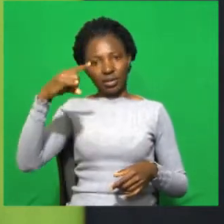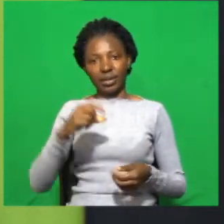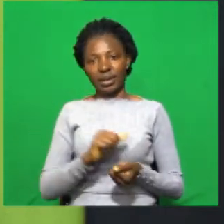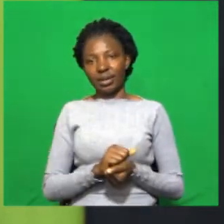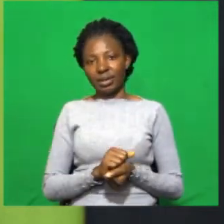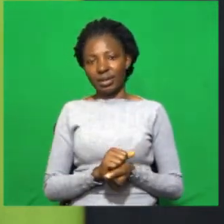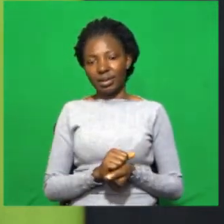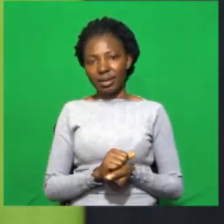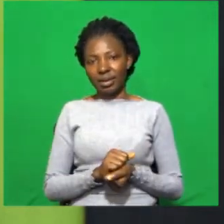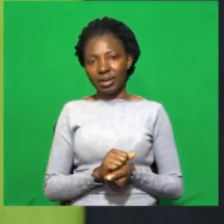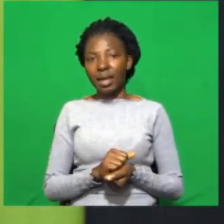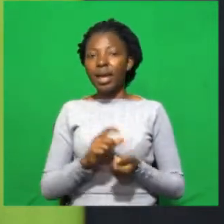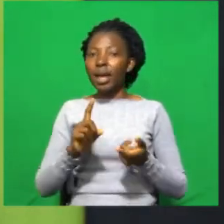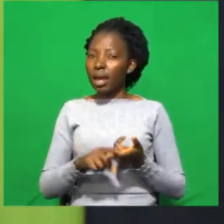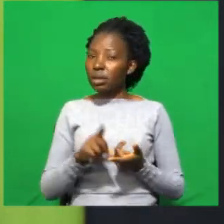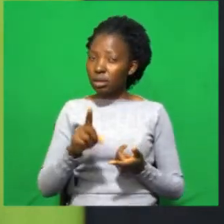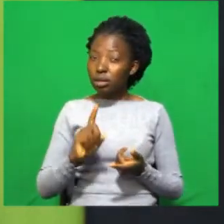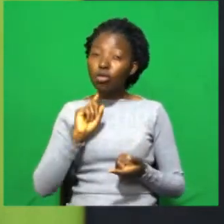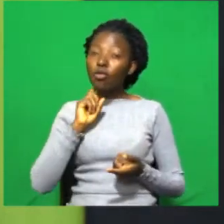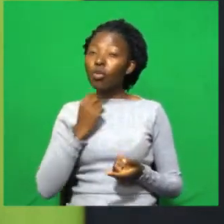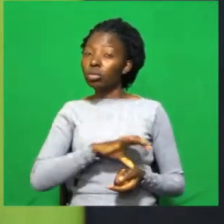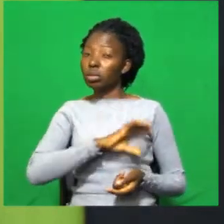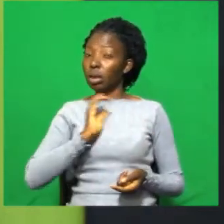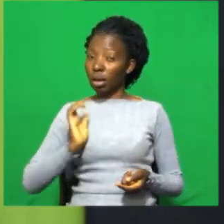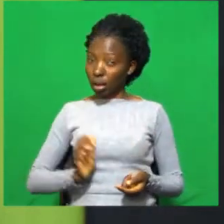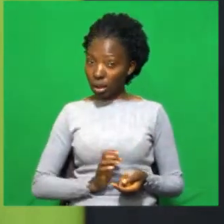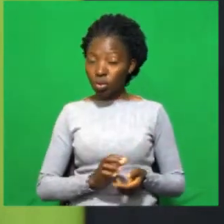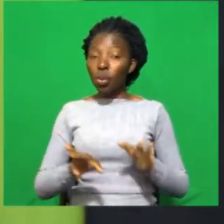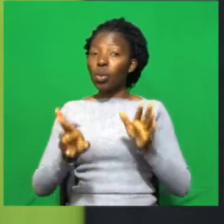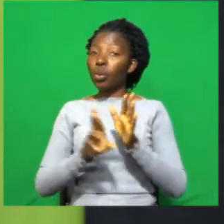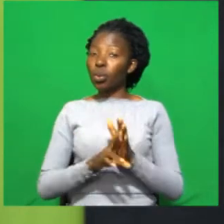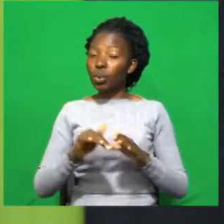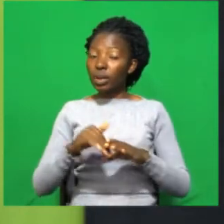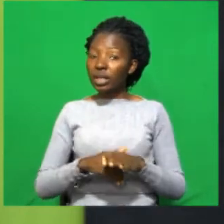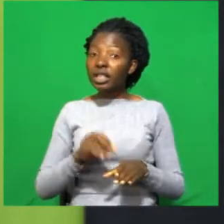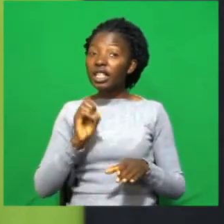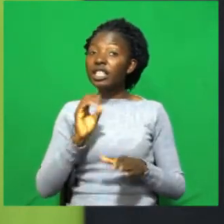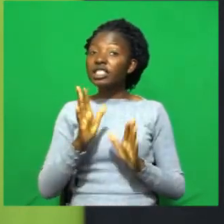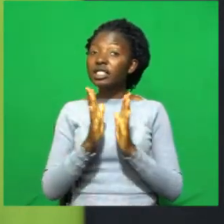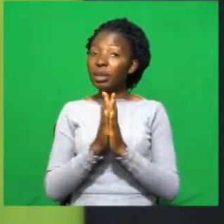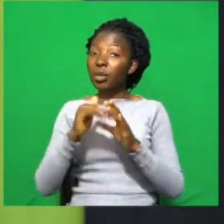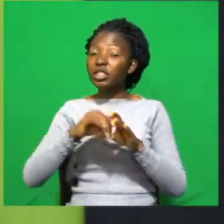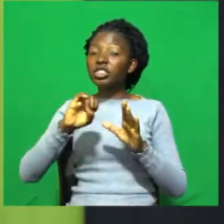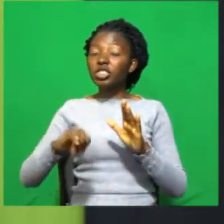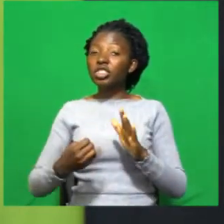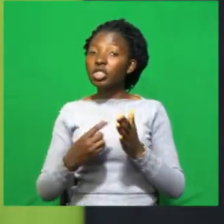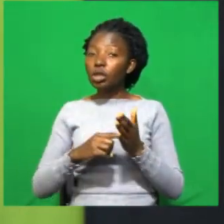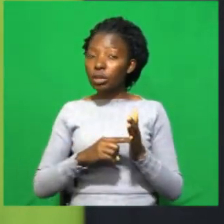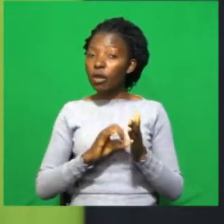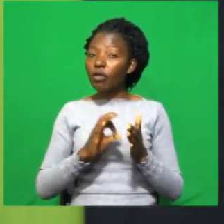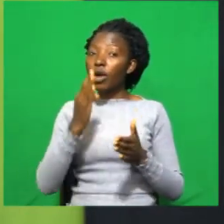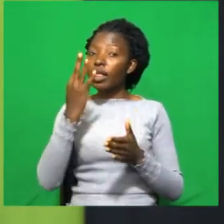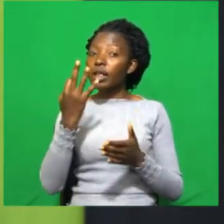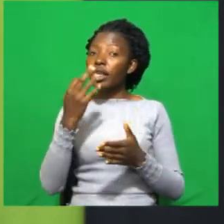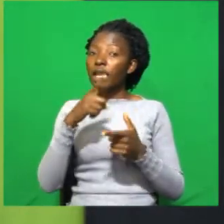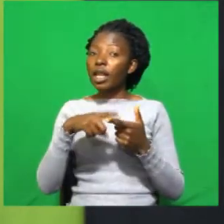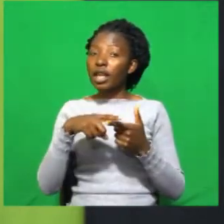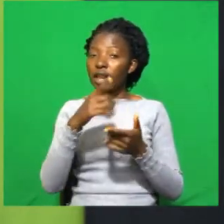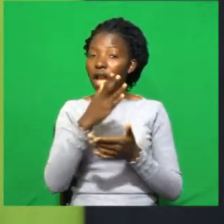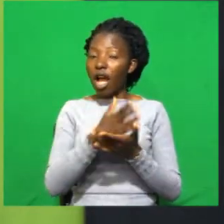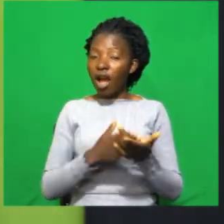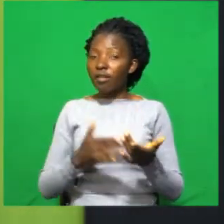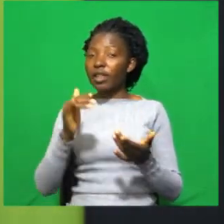kudenga. Andikristu uya obva atonga ari mutemberi iri kuJerusarema kwe3.5 years kureva 42